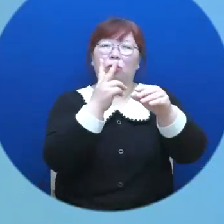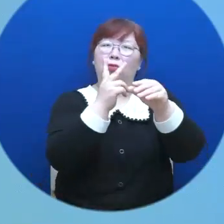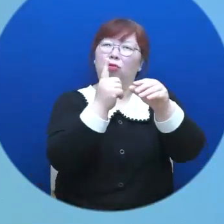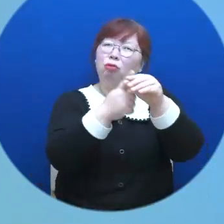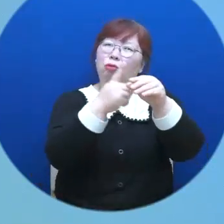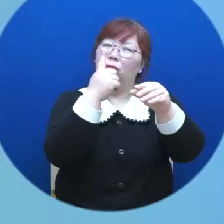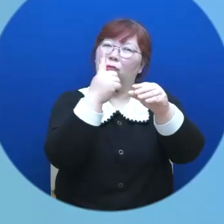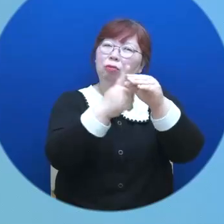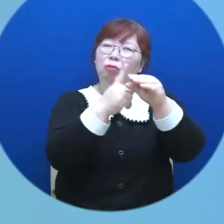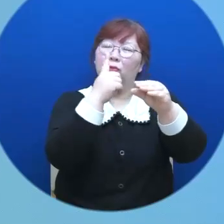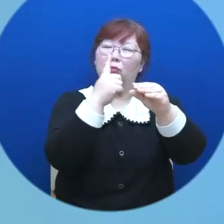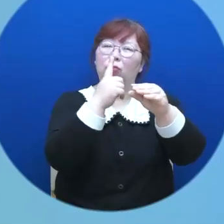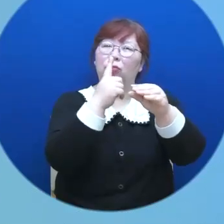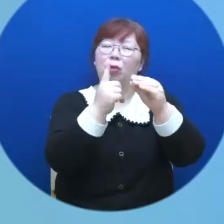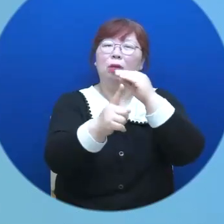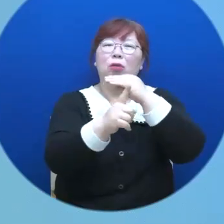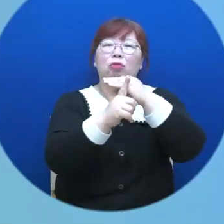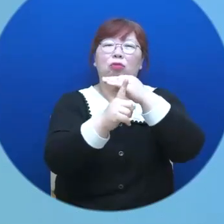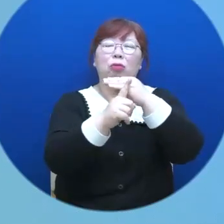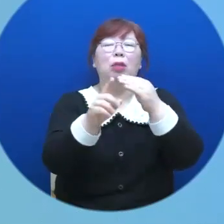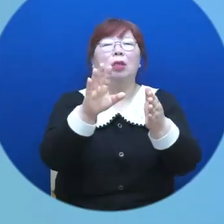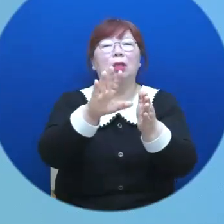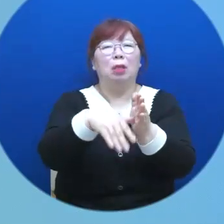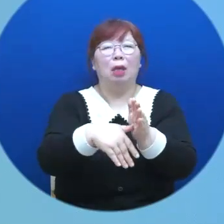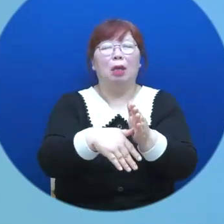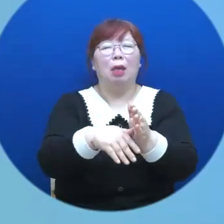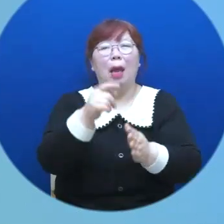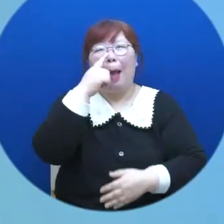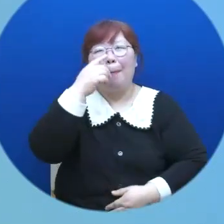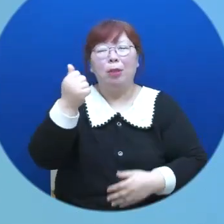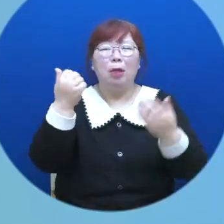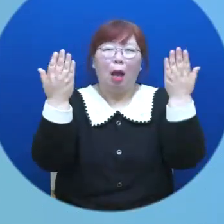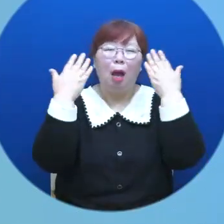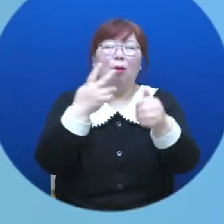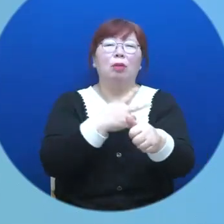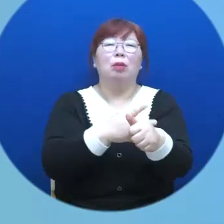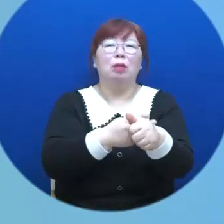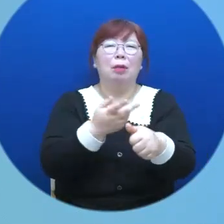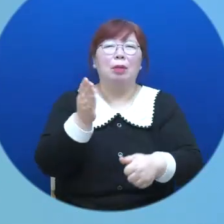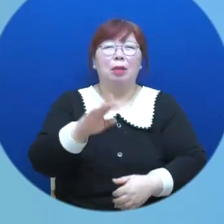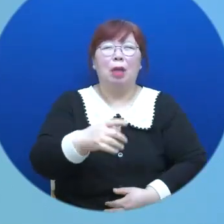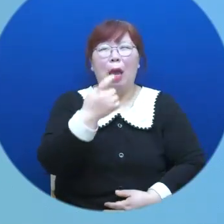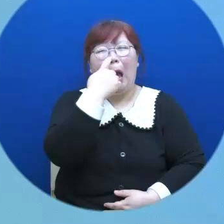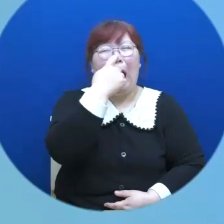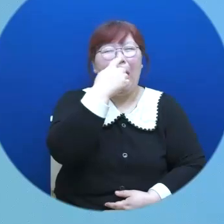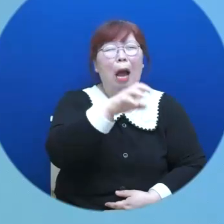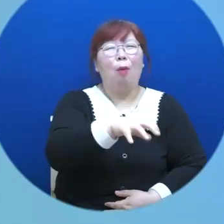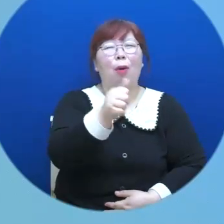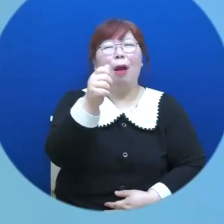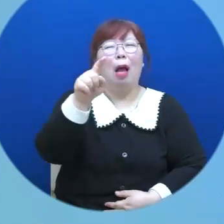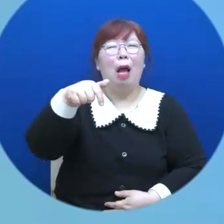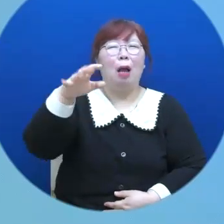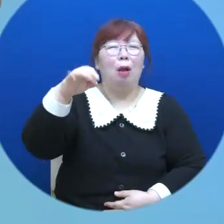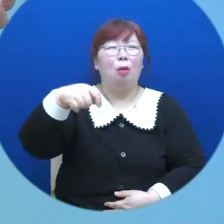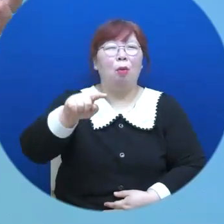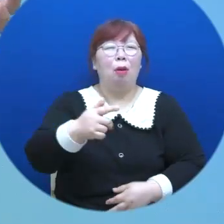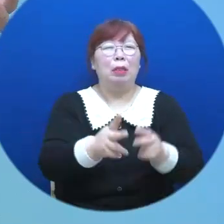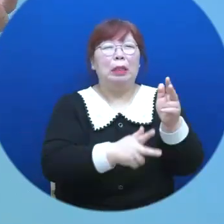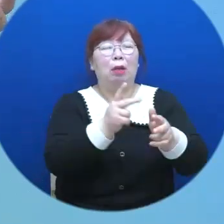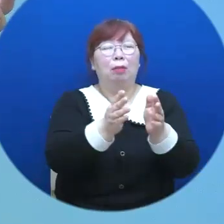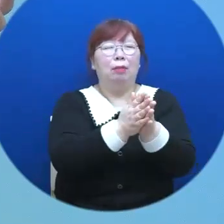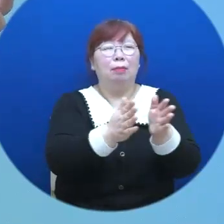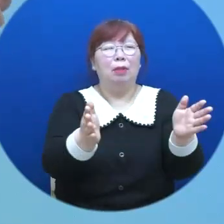아버지 학교 선생님이었는데 학원 사업을 한다고 사업을 시작했다는